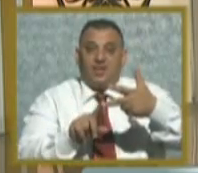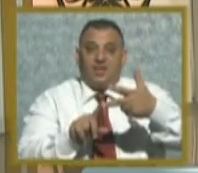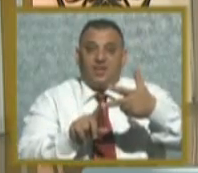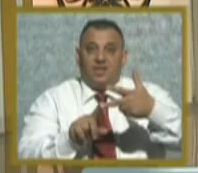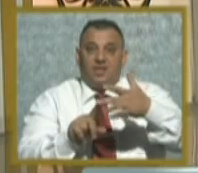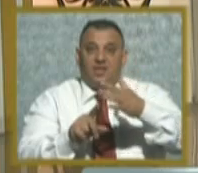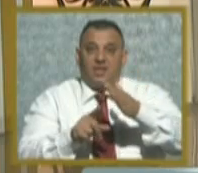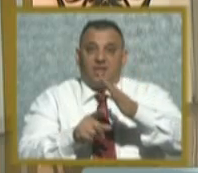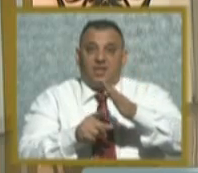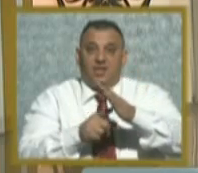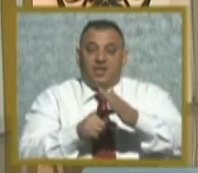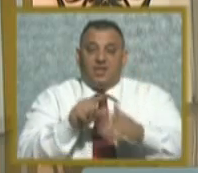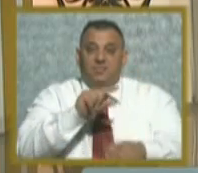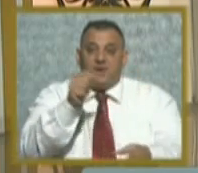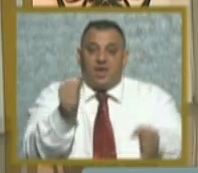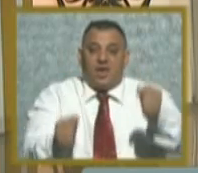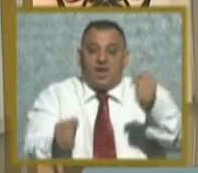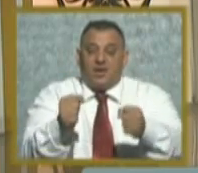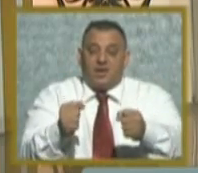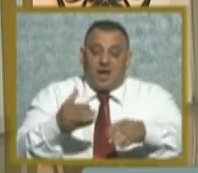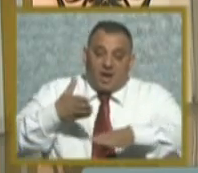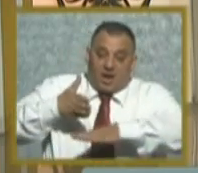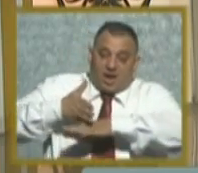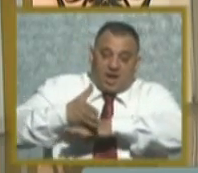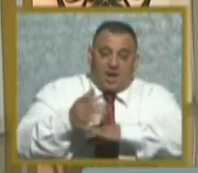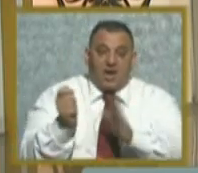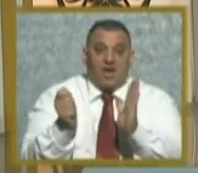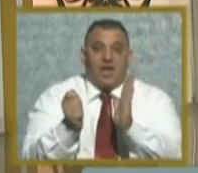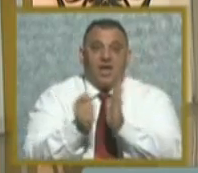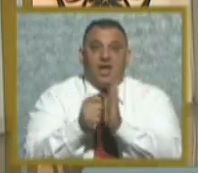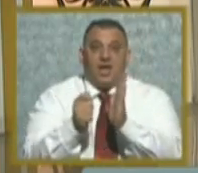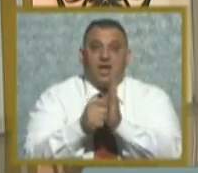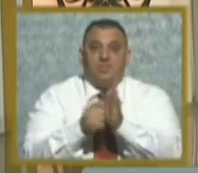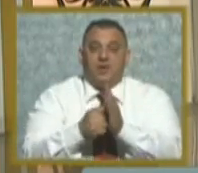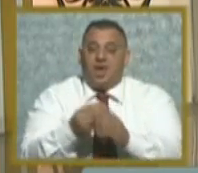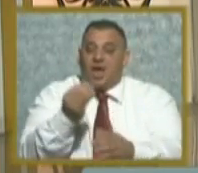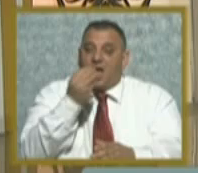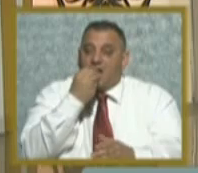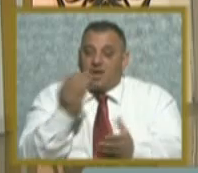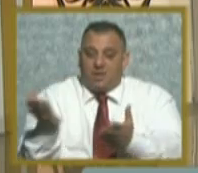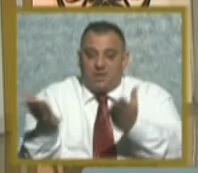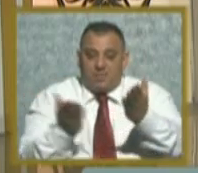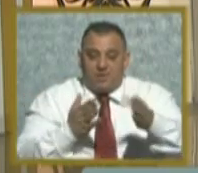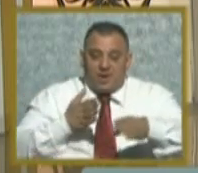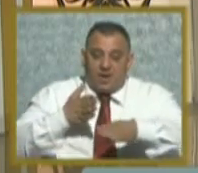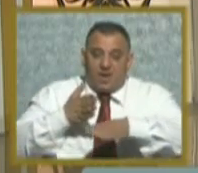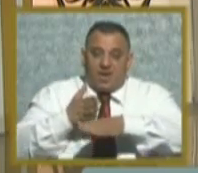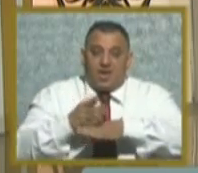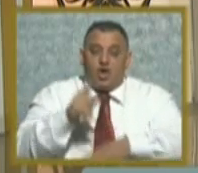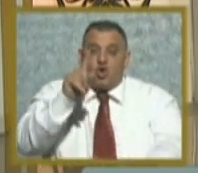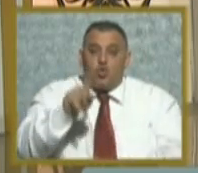يعني عزيمة حق السيارة. أي. في البيت. نعم. غدا يعني عزمتنا على السيارة غدا، قالت